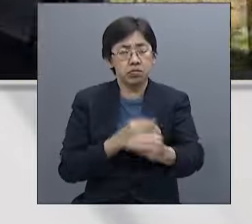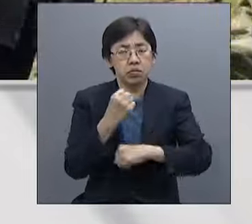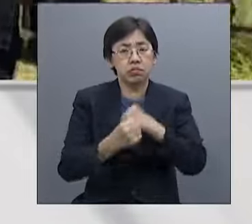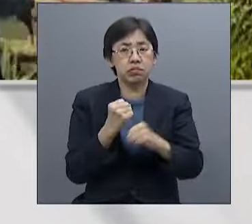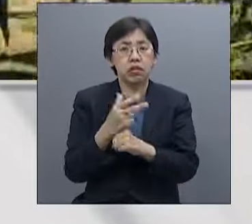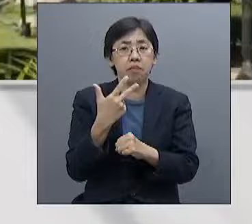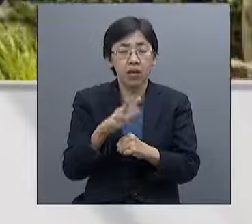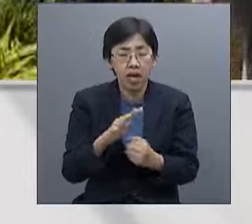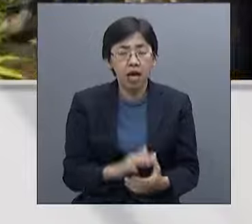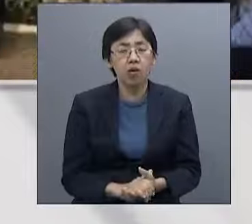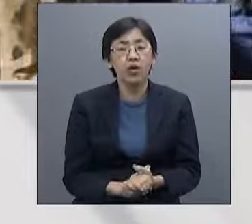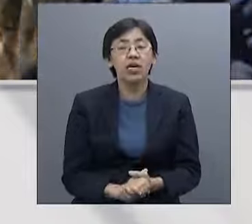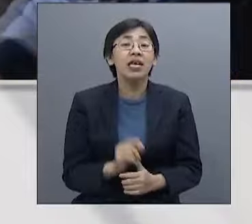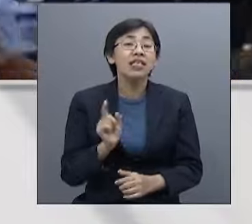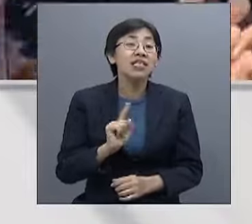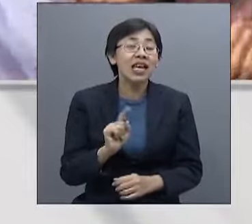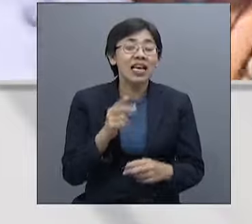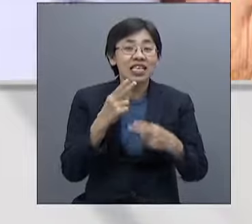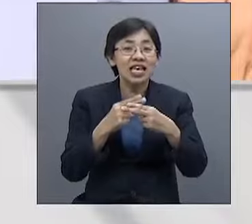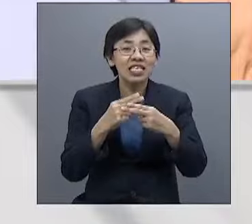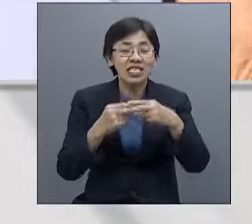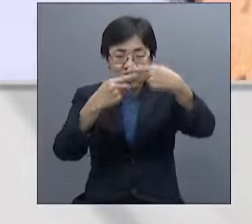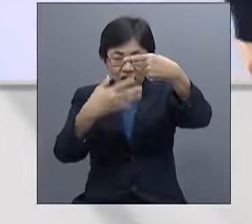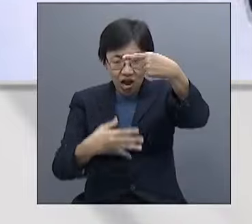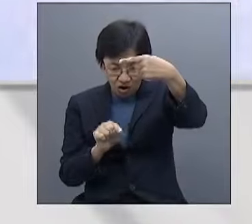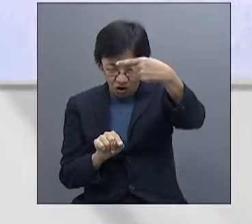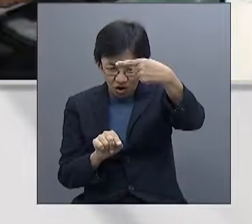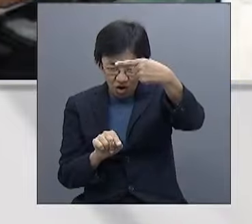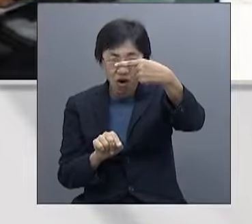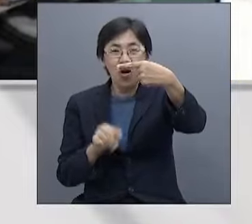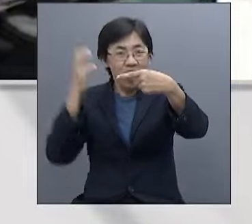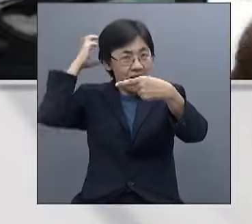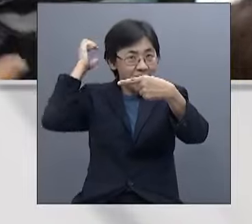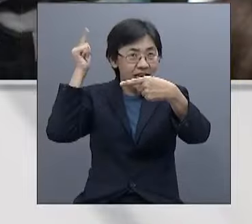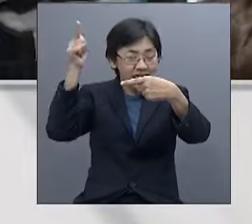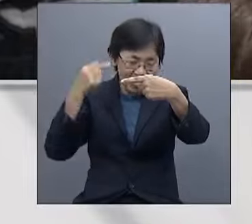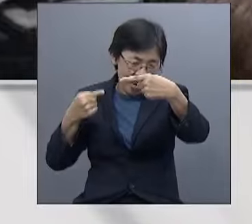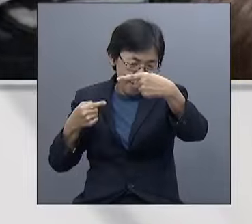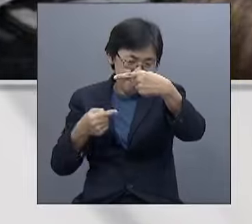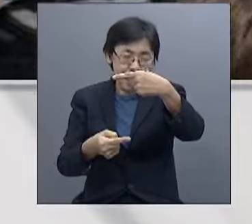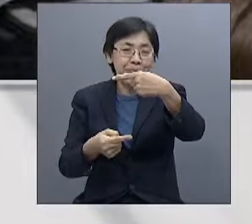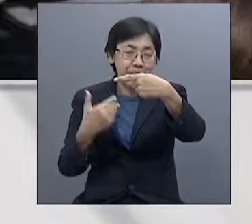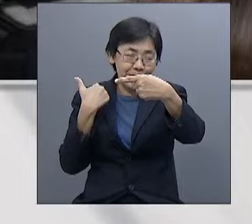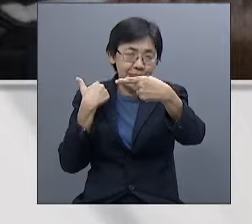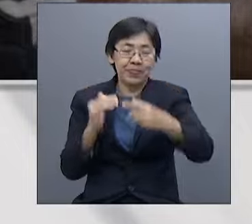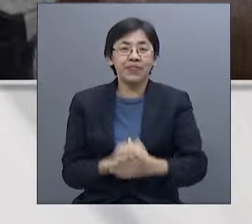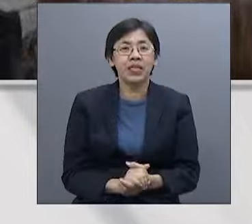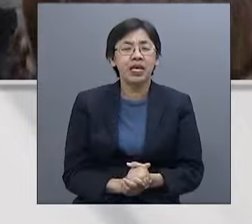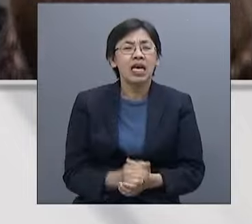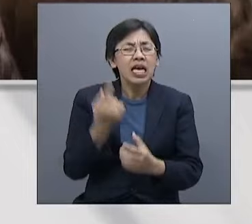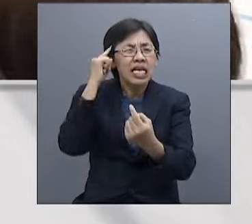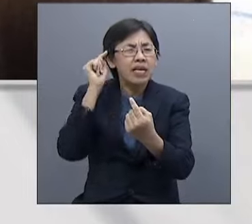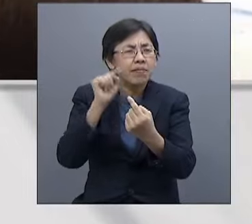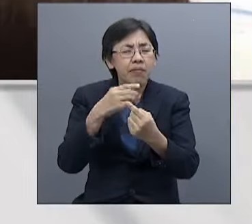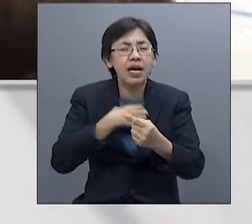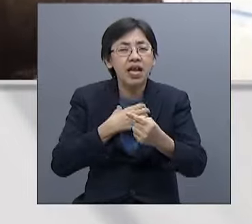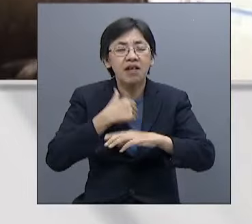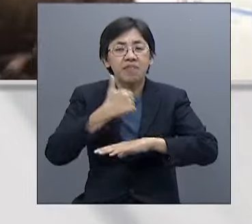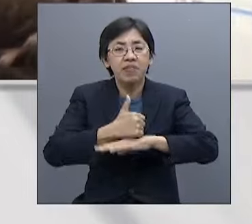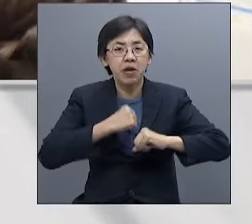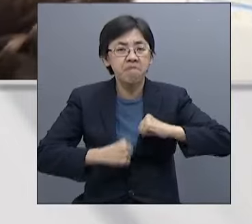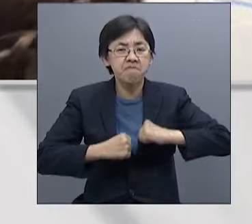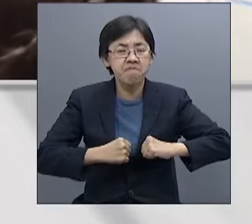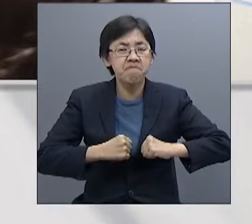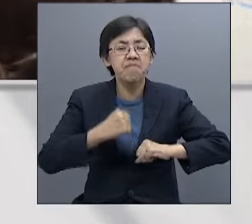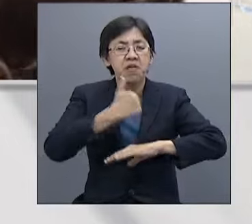แต่ดีเดย์ก็ต่อเมื่อมีชื่อคนรุ่นใหม่ที่ชื่ออิงแพทองธารชินวัตรและมีเป้าหมายจะเป็นผู้นำรุ่นใหม่ซึ่งต้อง